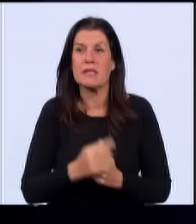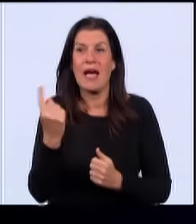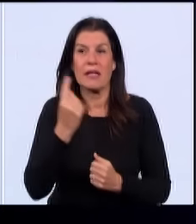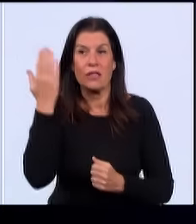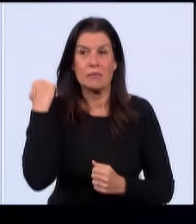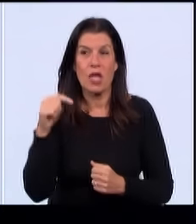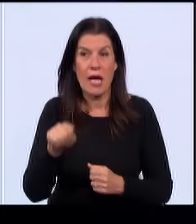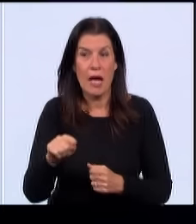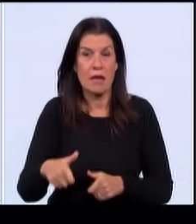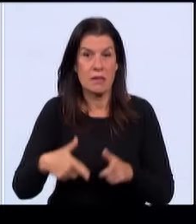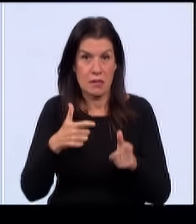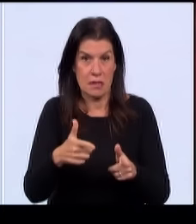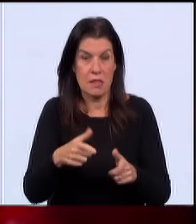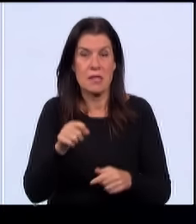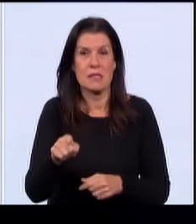ואילן.